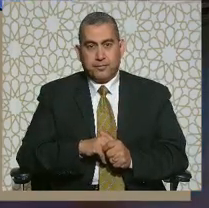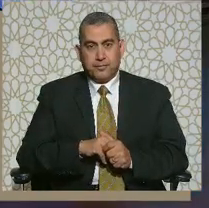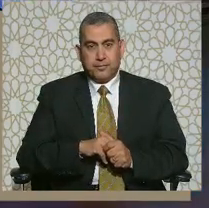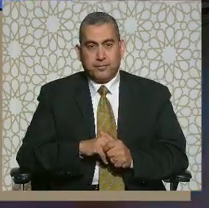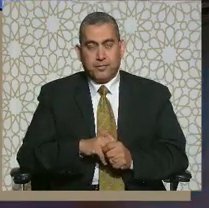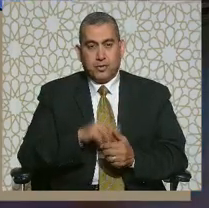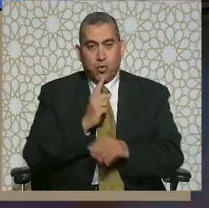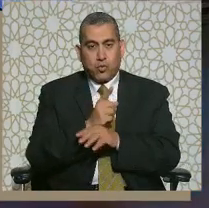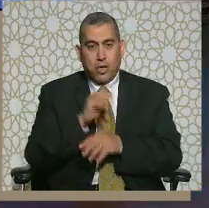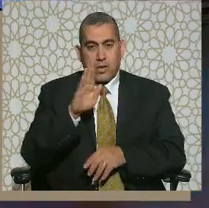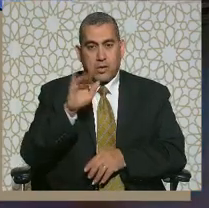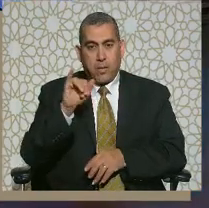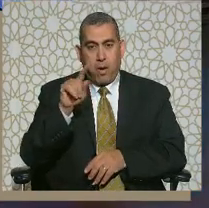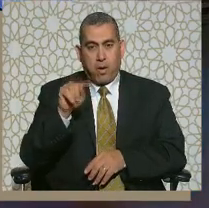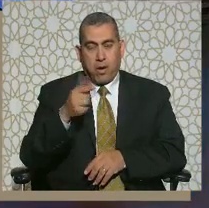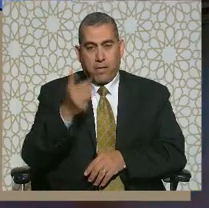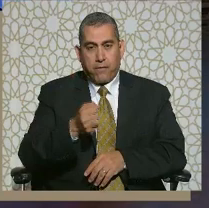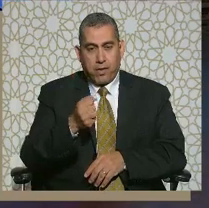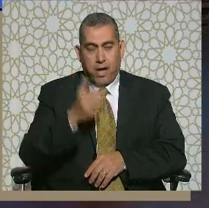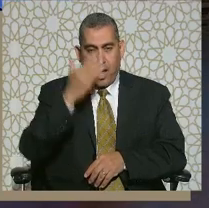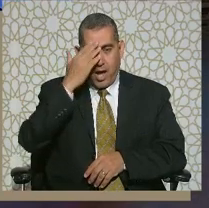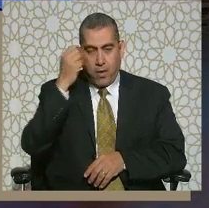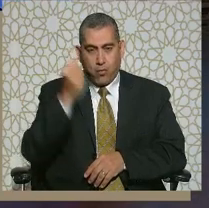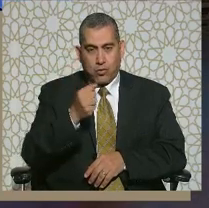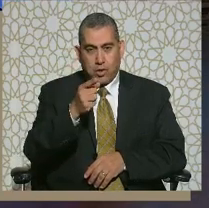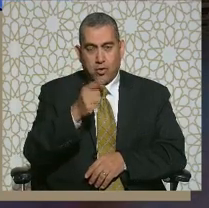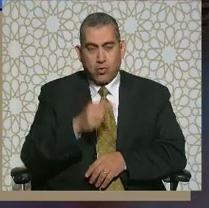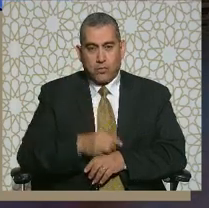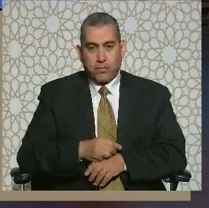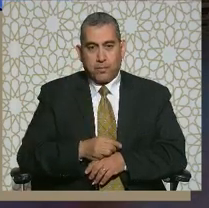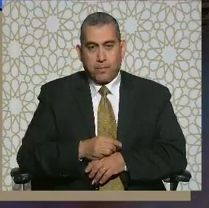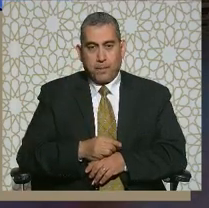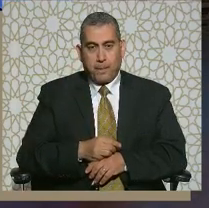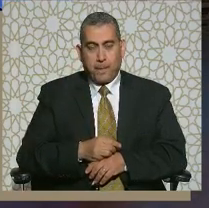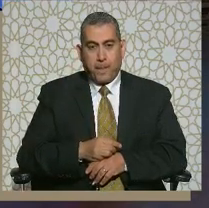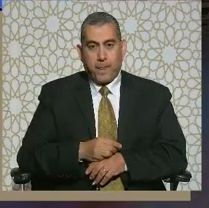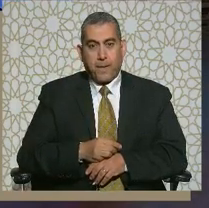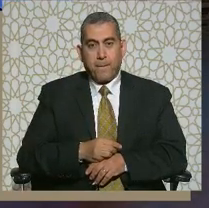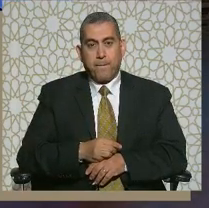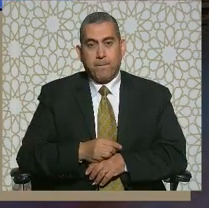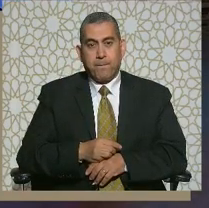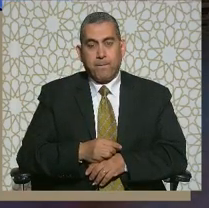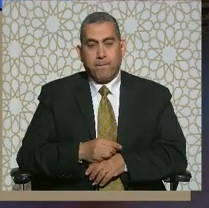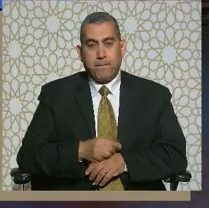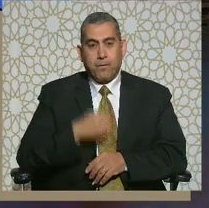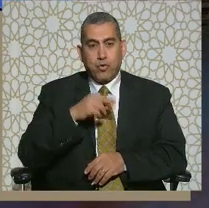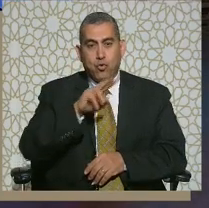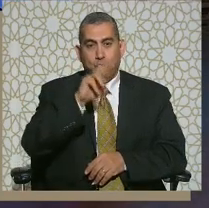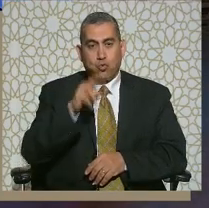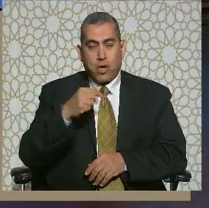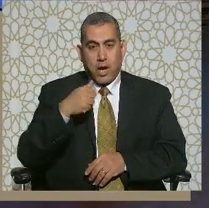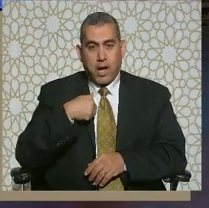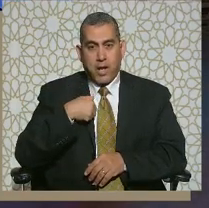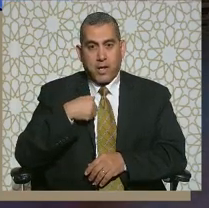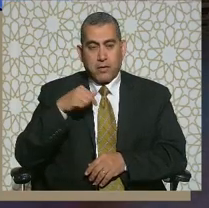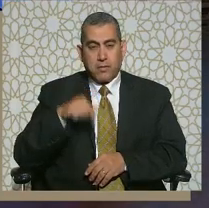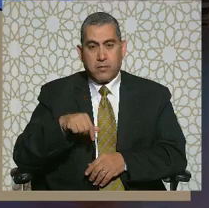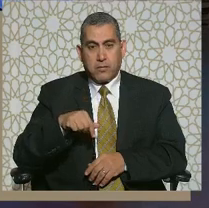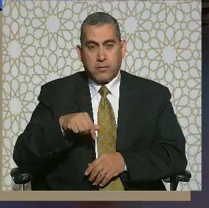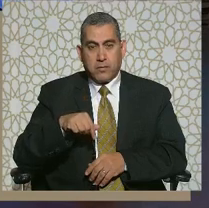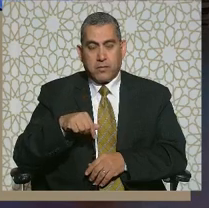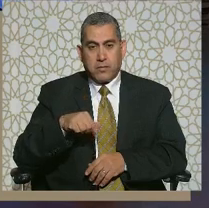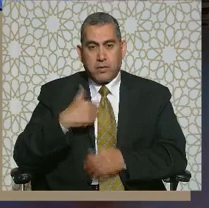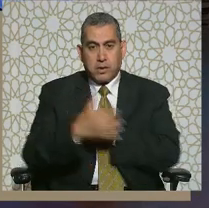استاذه سمر تتفضل ايوه ايوه ايوه حضرتك مع عايزه اسال حضرتك اللي انا دلوقتي طلعت